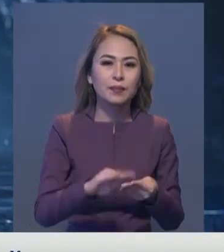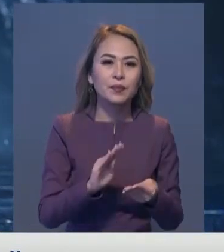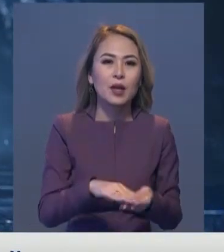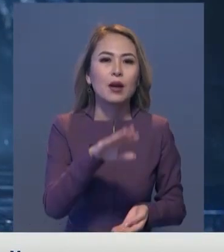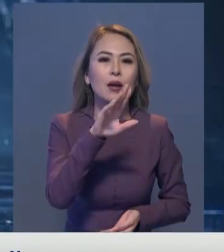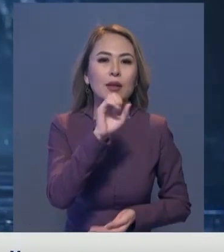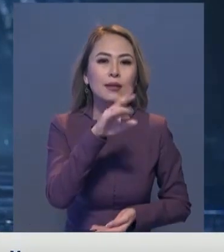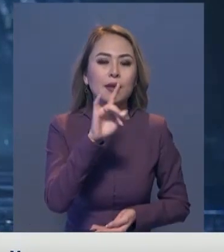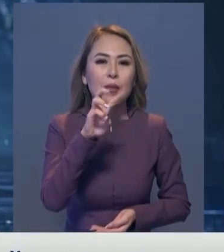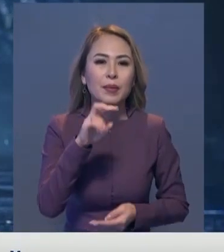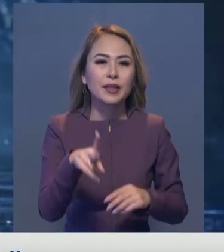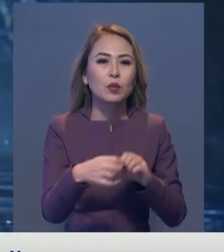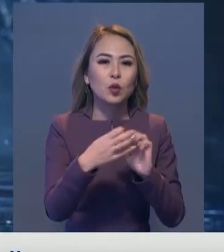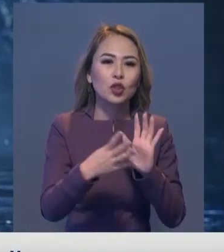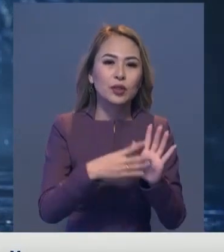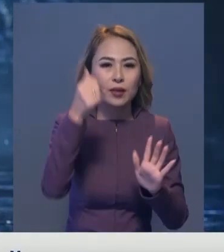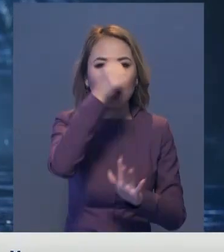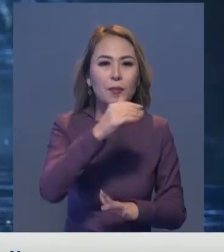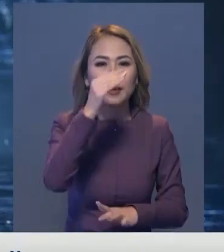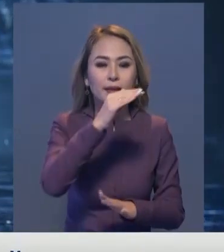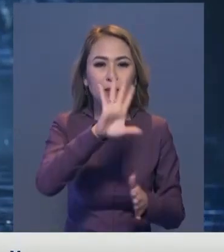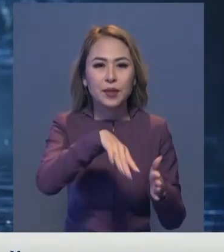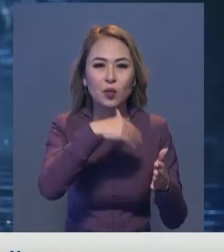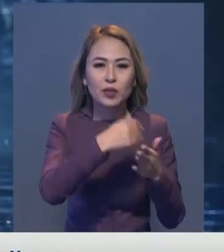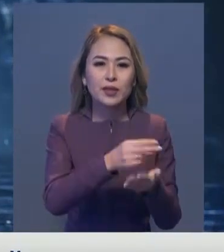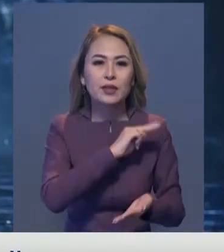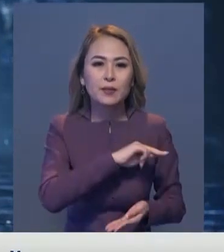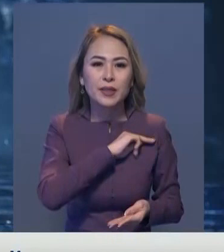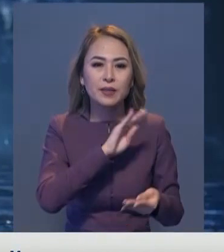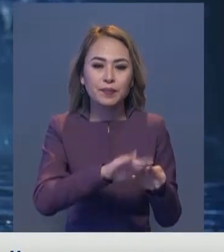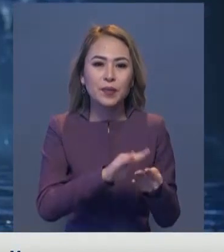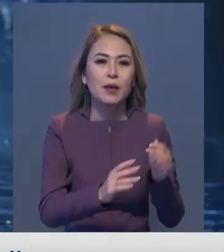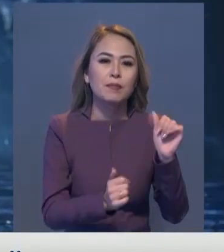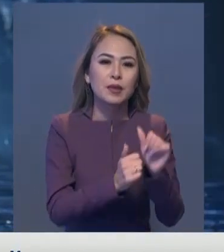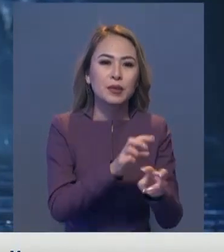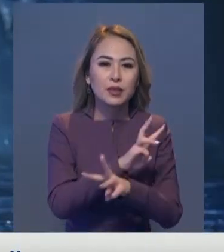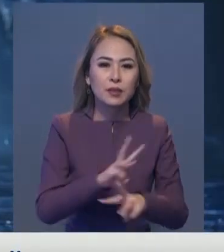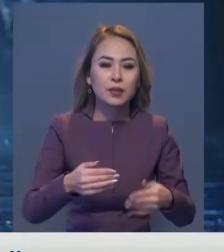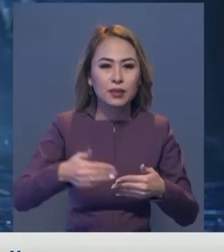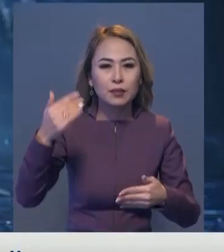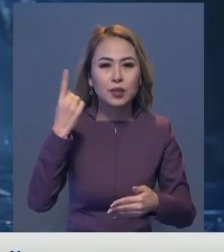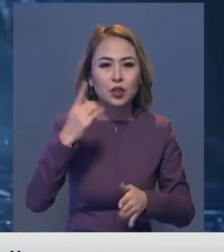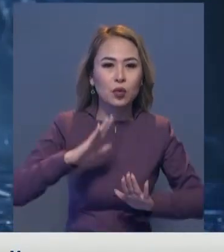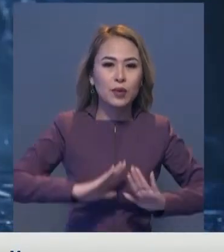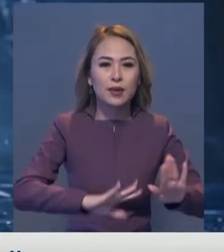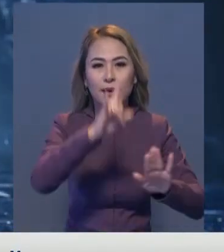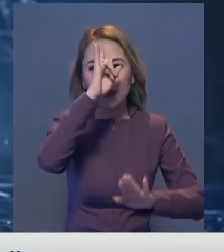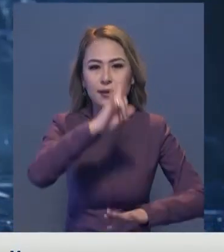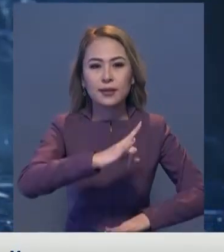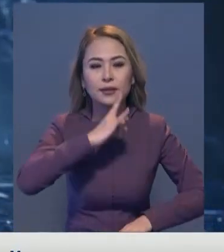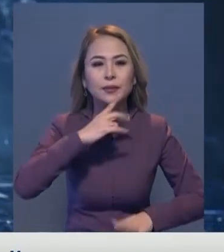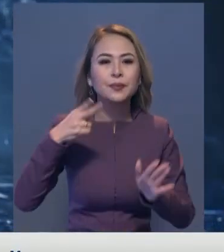қалды. Асқар Мамин 2019 жылдың ақпан айынан бері осы қызметте. Оған дейін премьер-министрдің бірінші